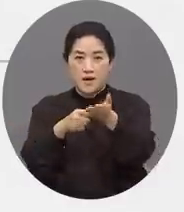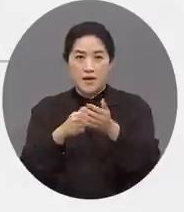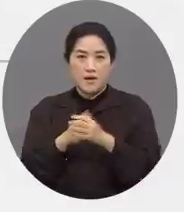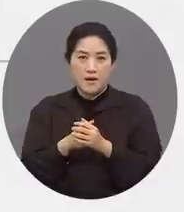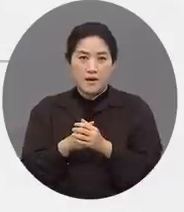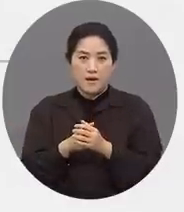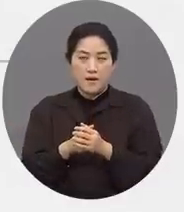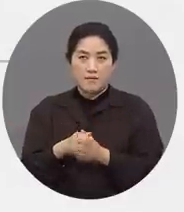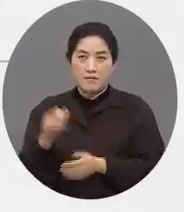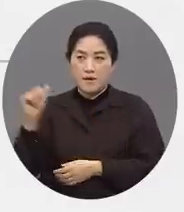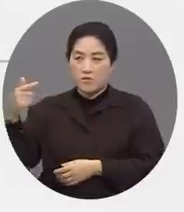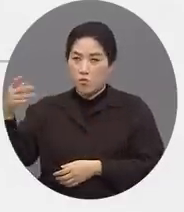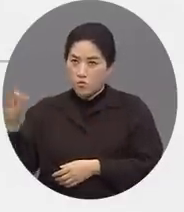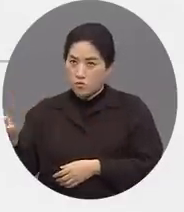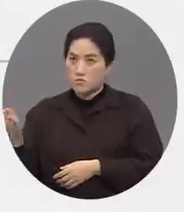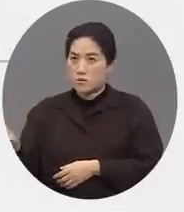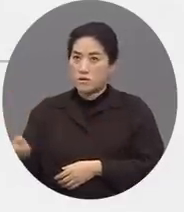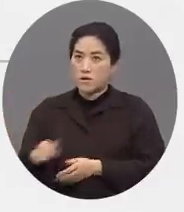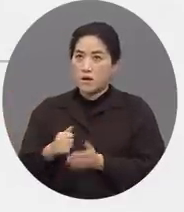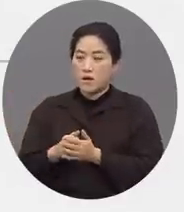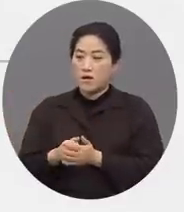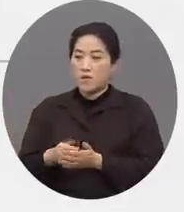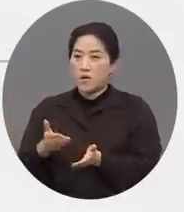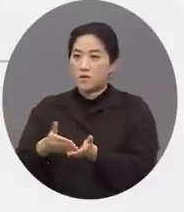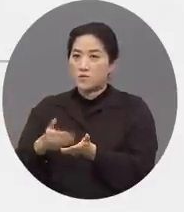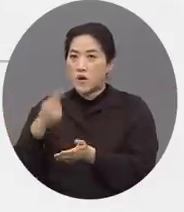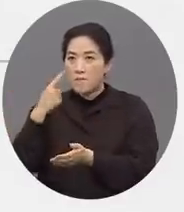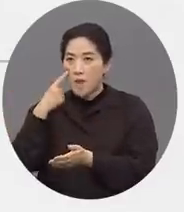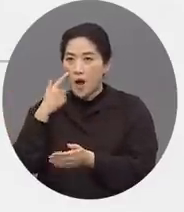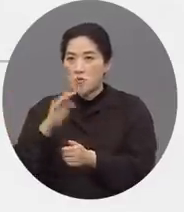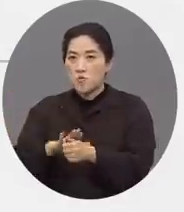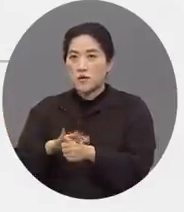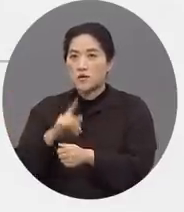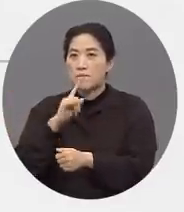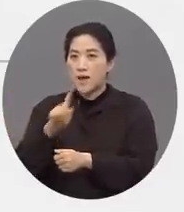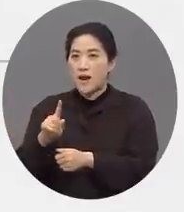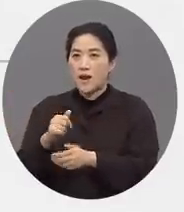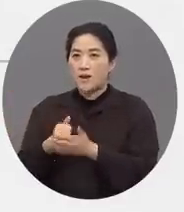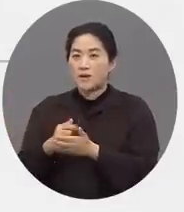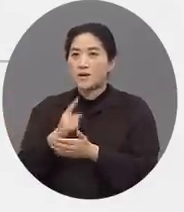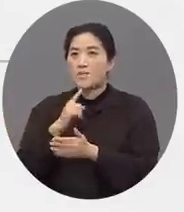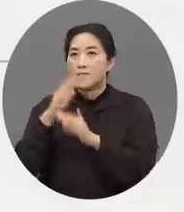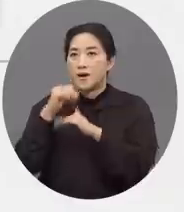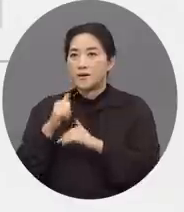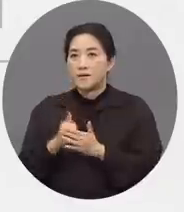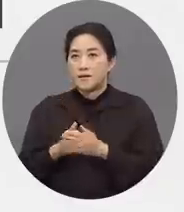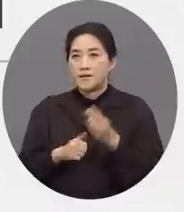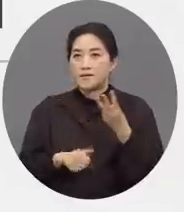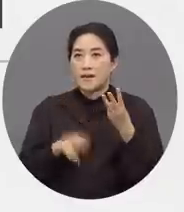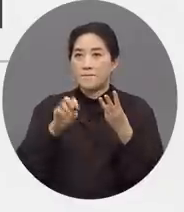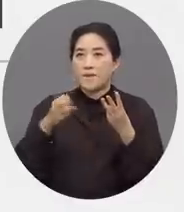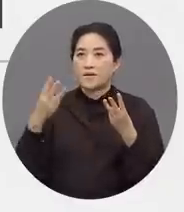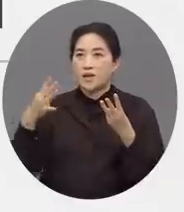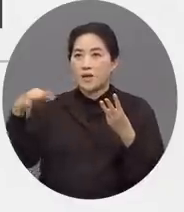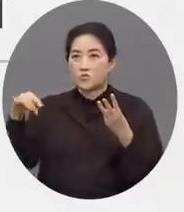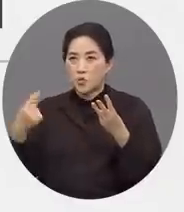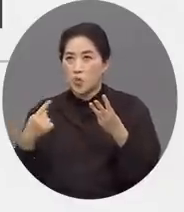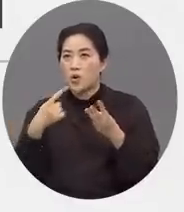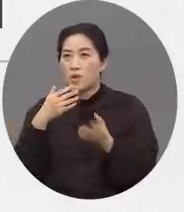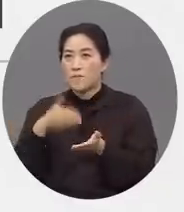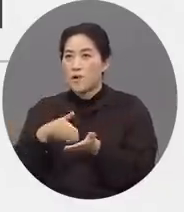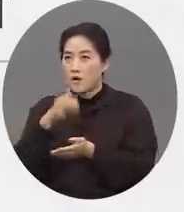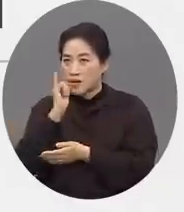검사장은 한동훈 검사장이 한번 취재해봐 적극 돕겠다고 말했다. 3말 4초로 보도 시점을 조율한 대목도